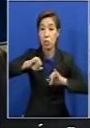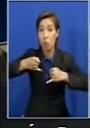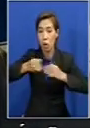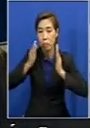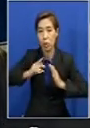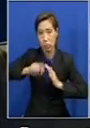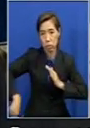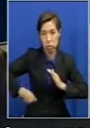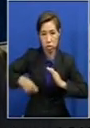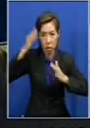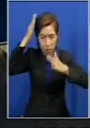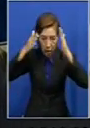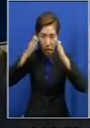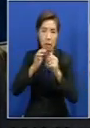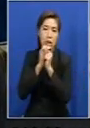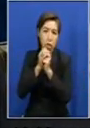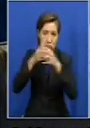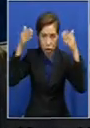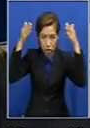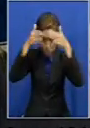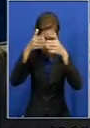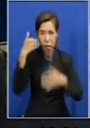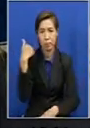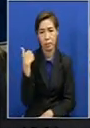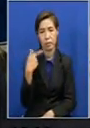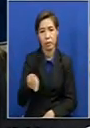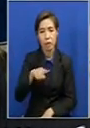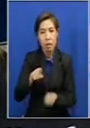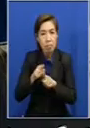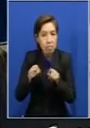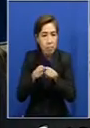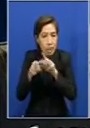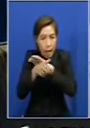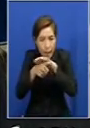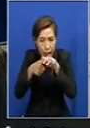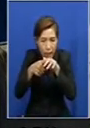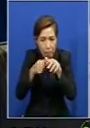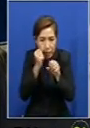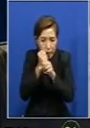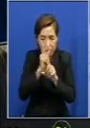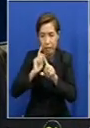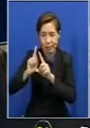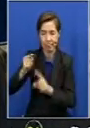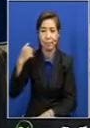ชาจีนมาเลเซียและอินโดนีเซียนะครับโดยที่จะแอบลักลอบที่ในการเปิดต่างๆนะ